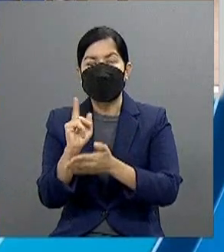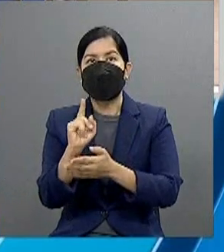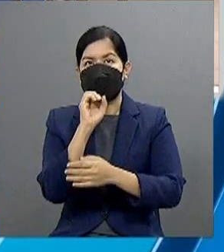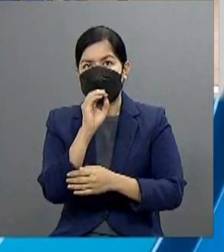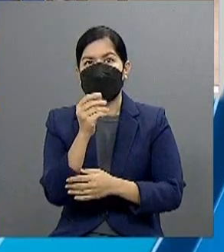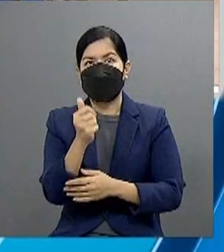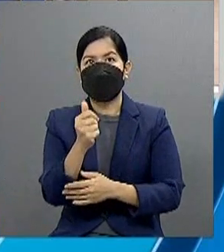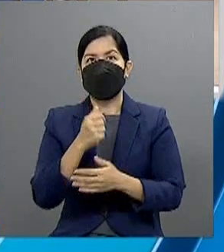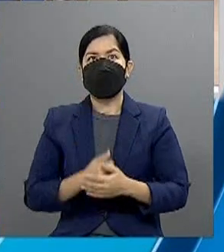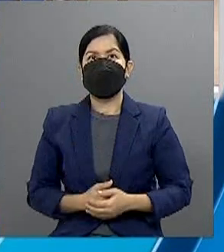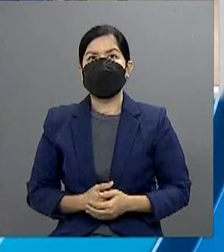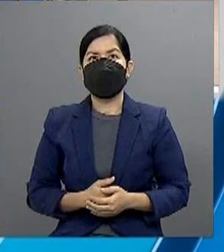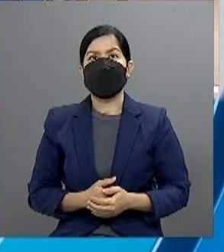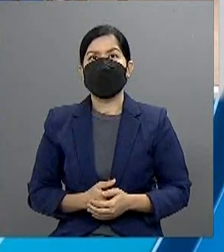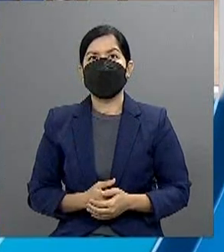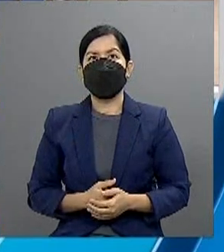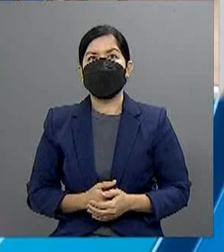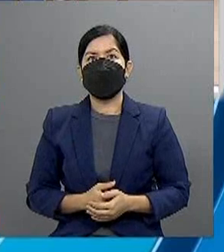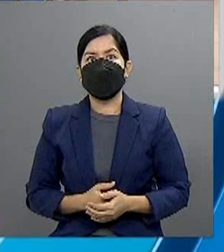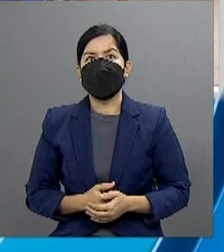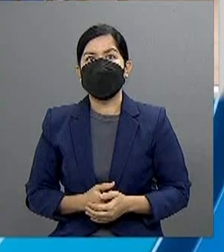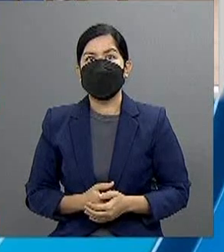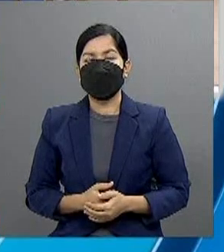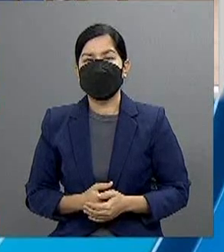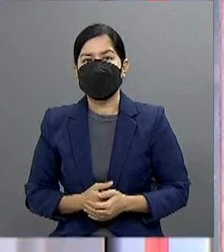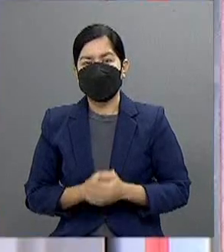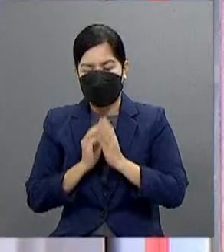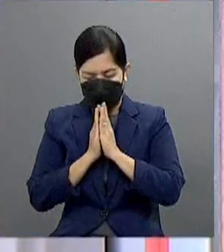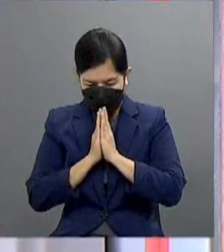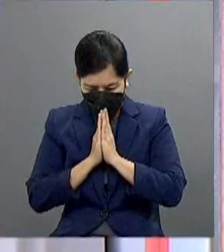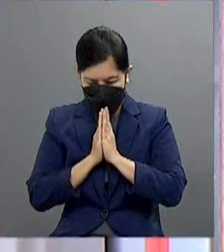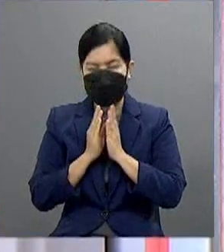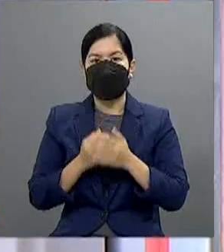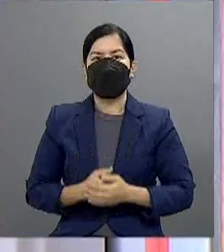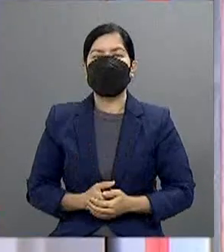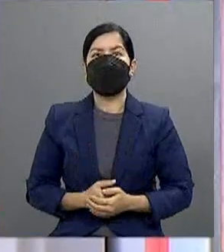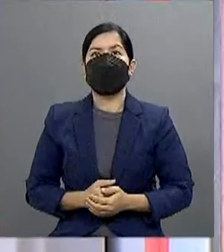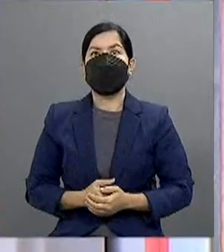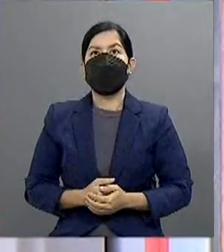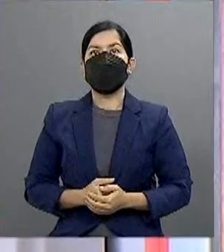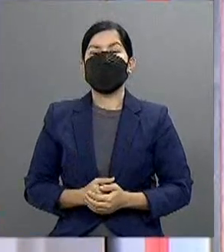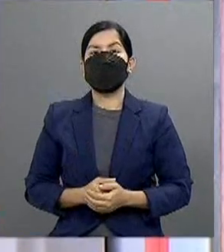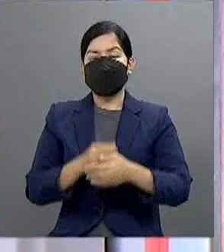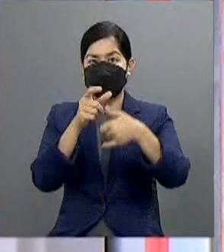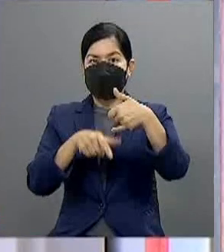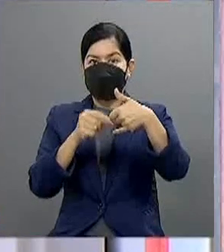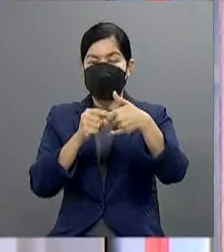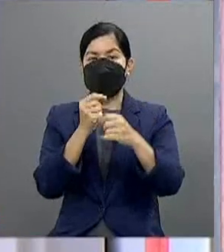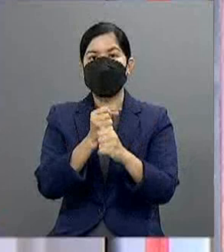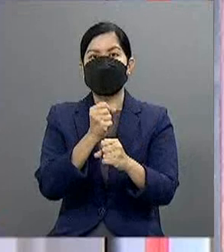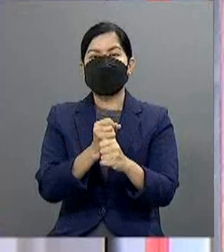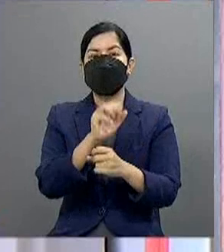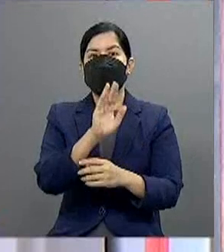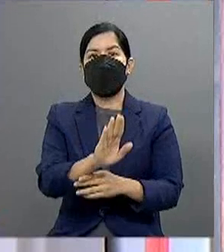สวัสดีครับ สวัสดีครับ นะคุณกิตินพกิติโรจน์รุจินะครับก็เป็นคนที่ทำงานอยู่ในเขาเรียกว่าโปรเจกต์นี้แล้วกัน